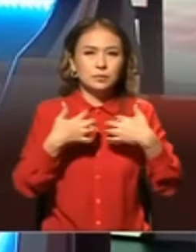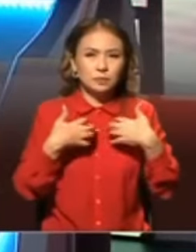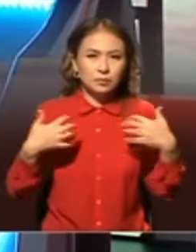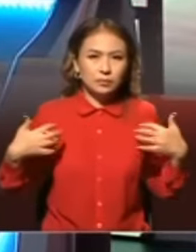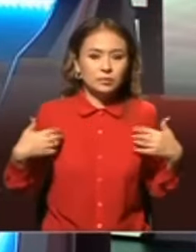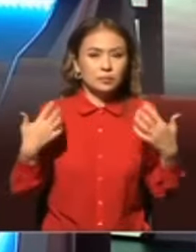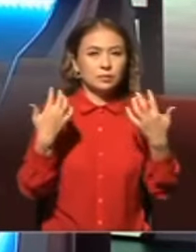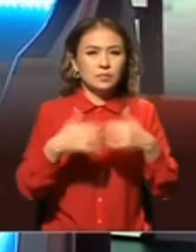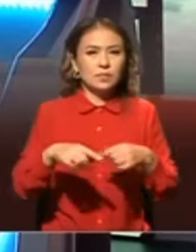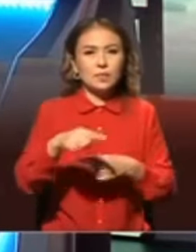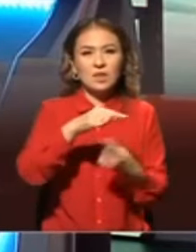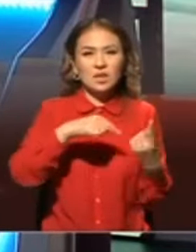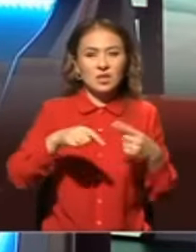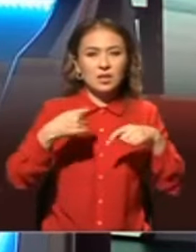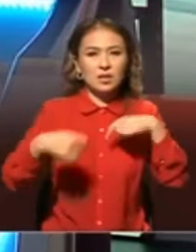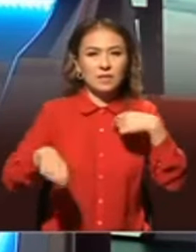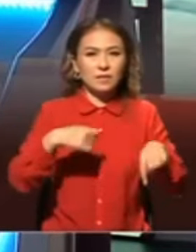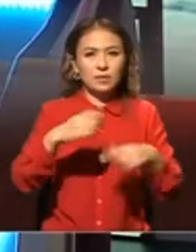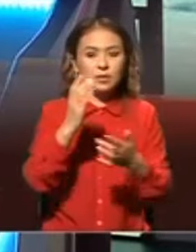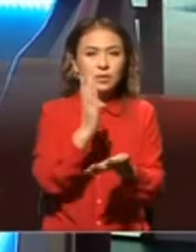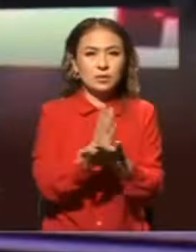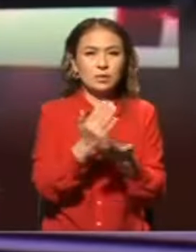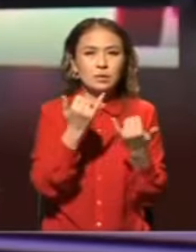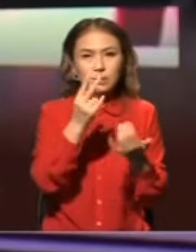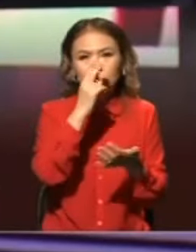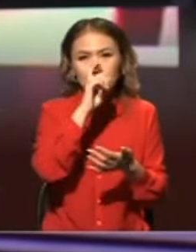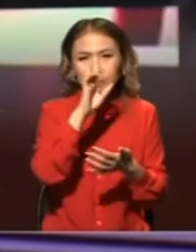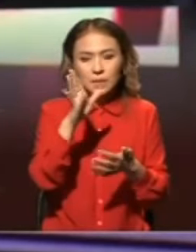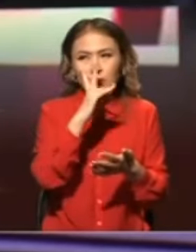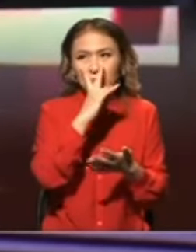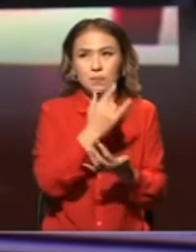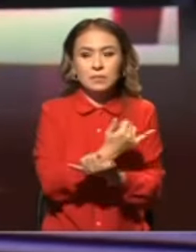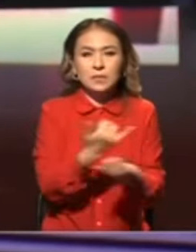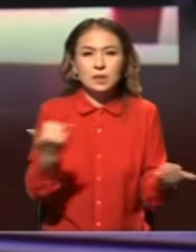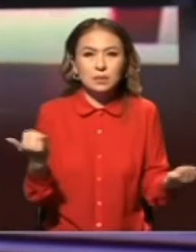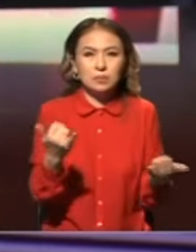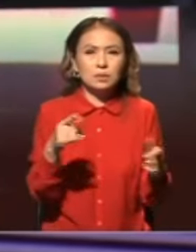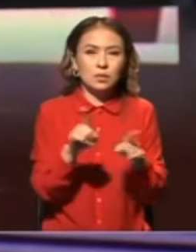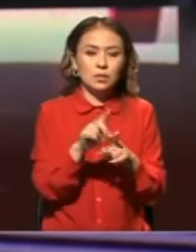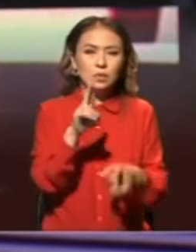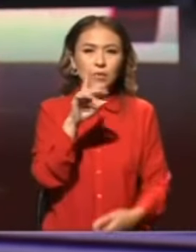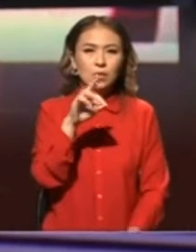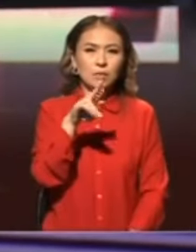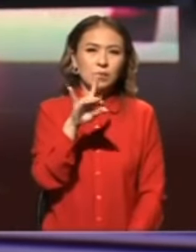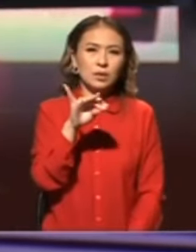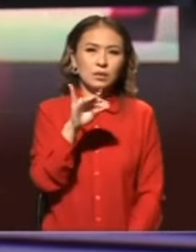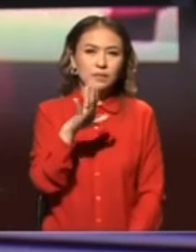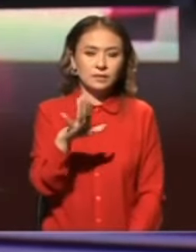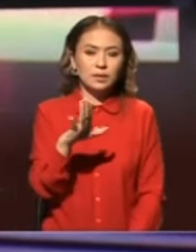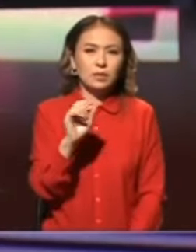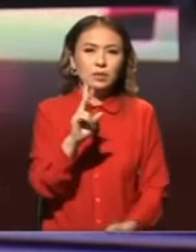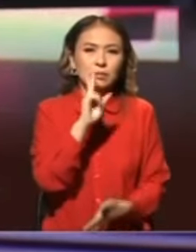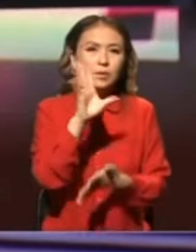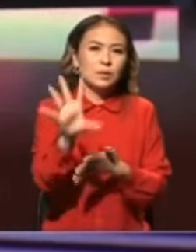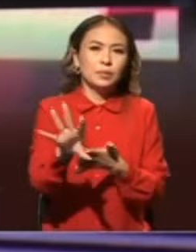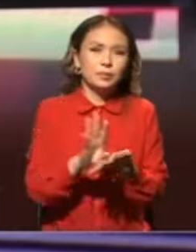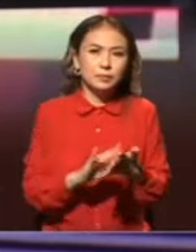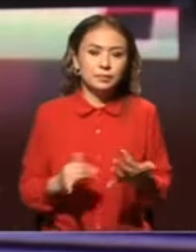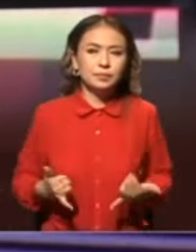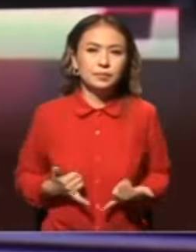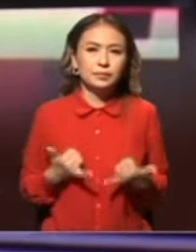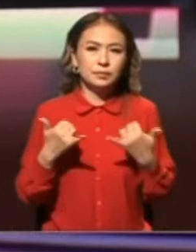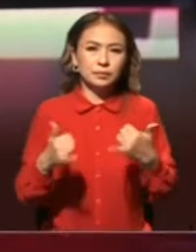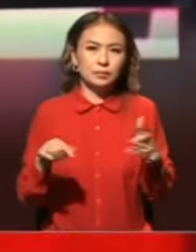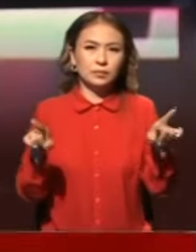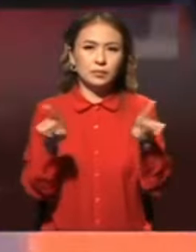жаңағы тауарлық несие беріп жатыр. Осындай жақсы көрсеткіштер бар. Одан кейін кооперативтер бар, басқаларға үлгі боларлықтай. Осындай